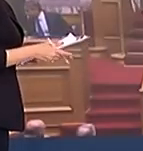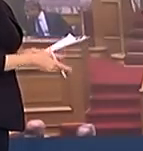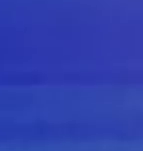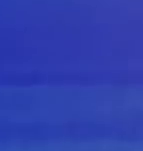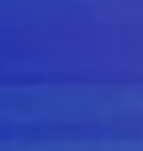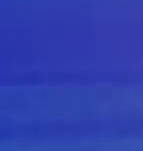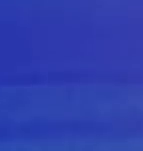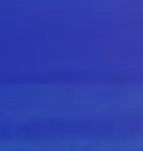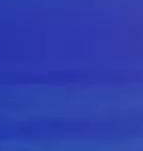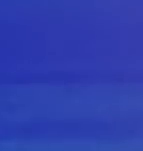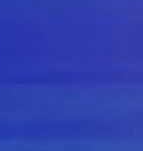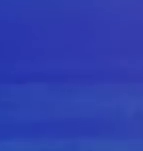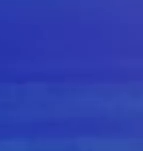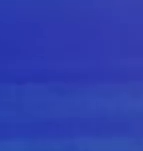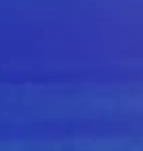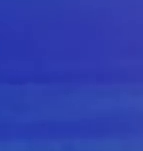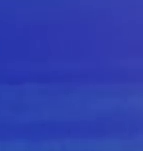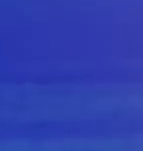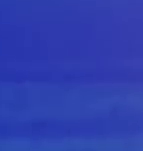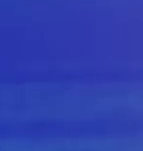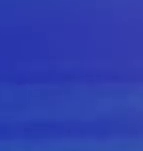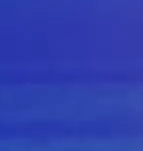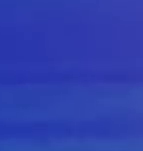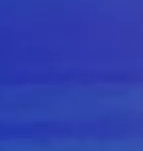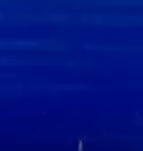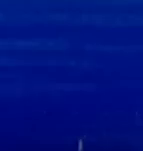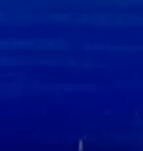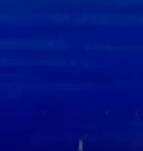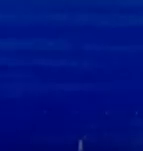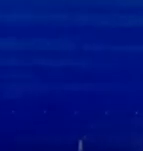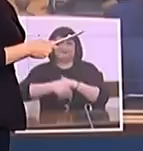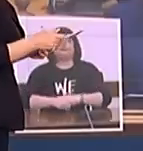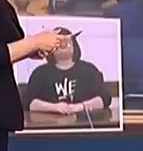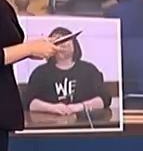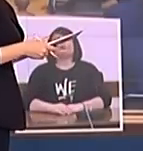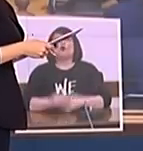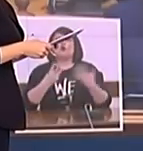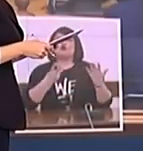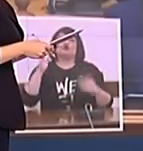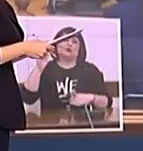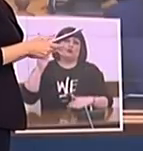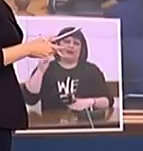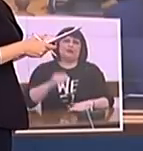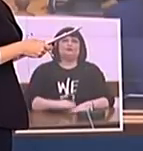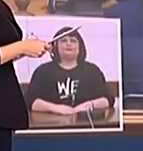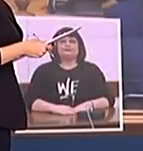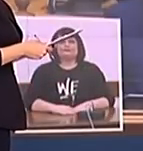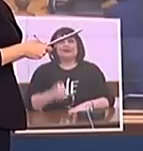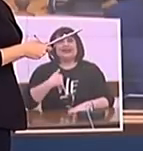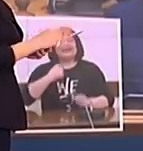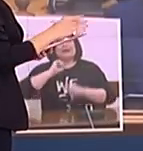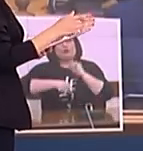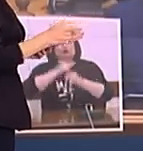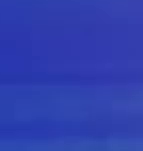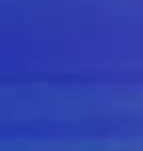της αντιπολίτευσης που θα κάνει το Πασόκ σε αυτήν τη Βουλή. Λίγα λόγια. Θα είναι, όπως είπε, στιβαρή και αξιόπιστη αντιπολίτευση που θα κάνει το